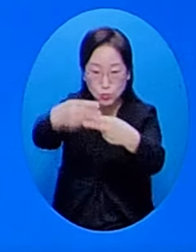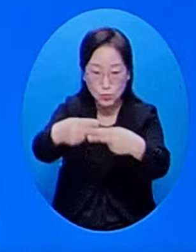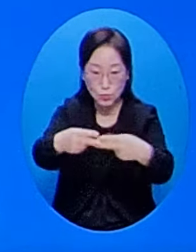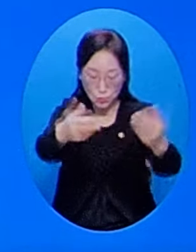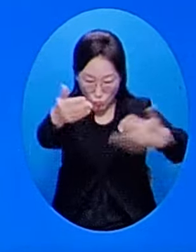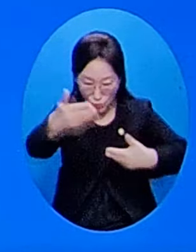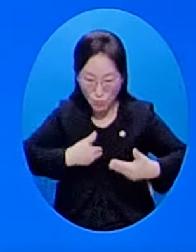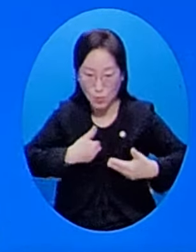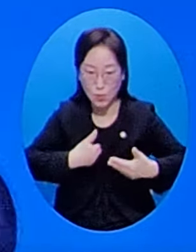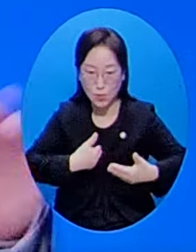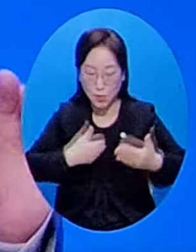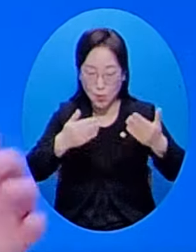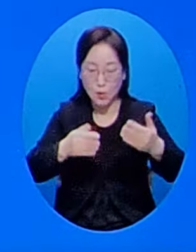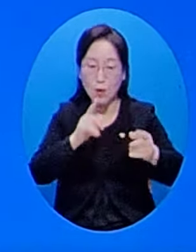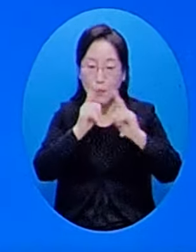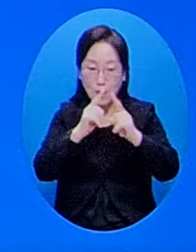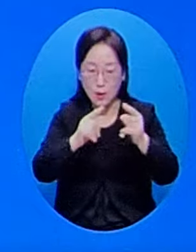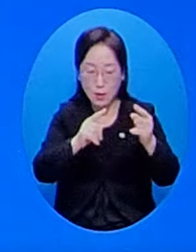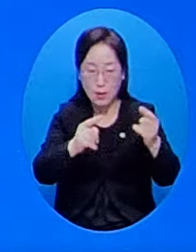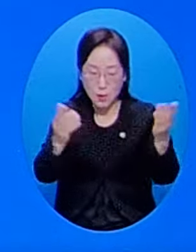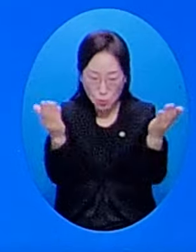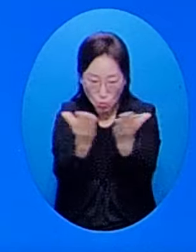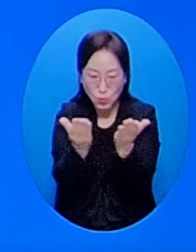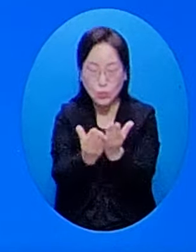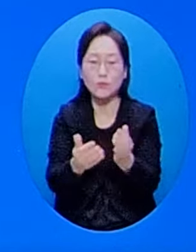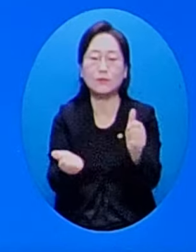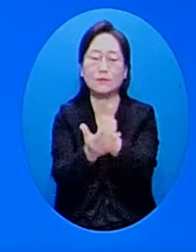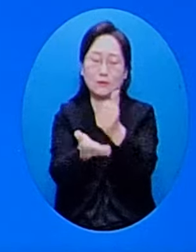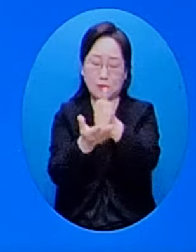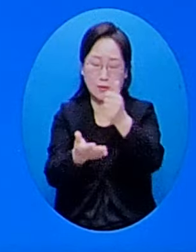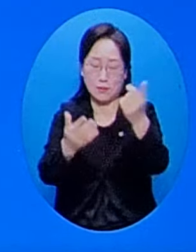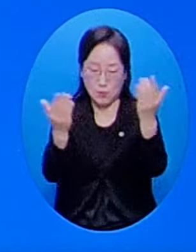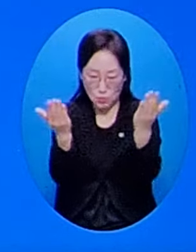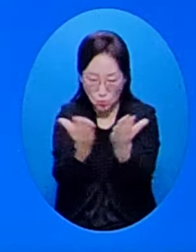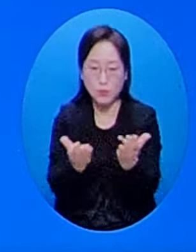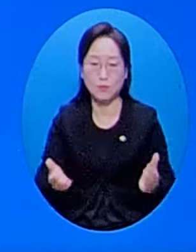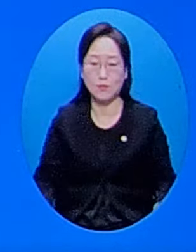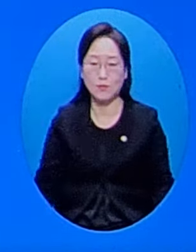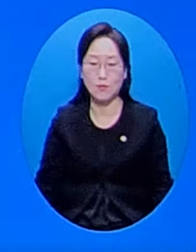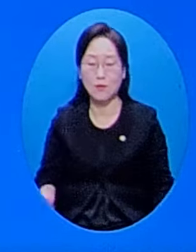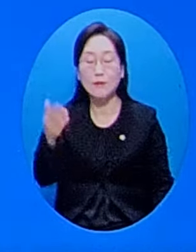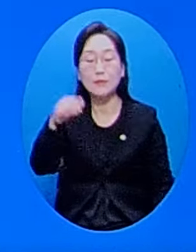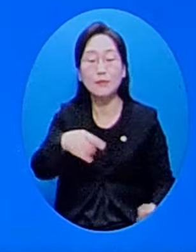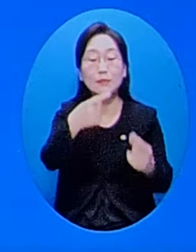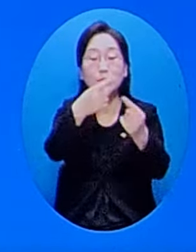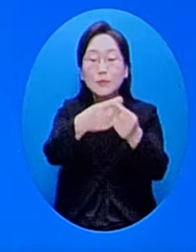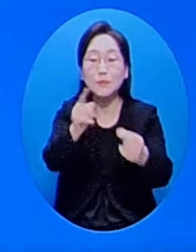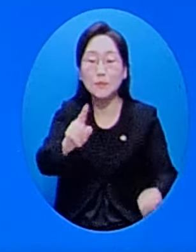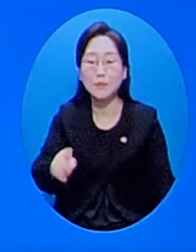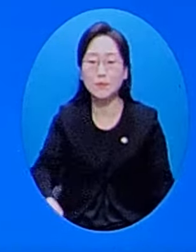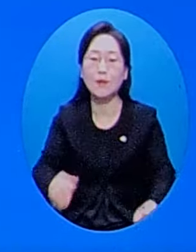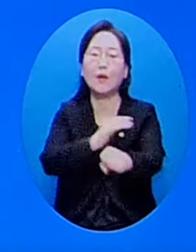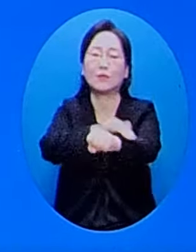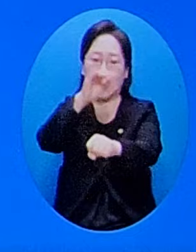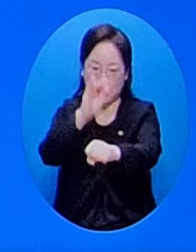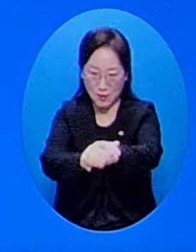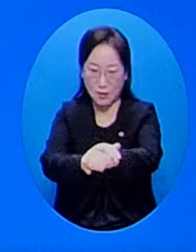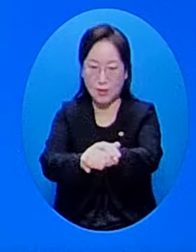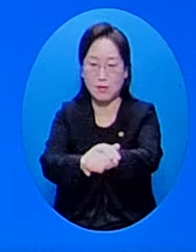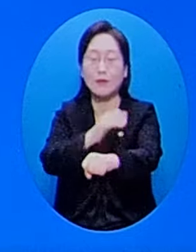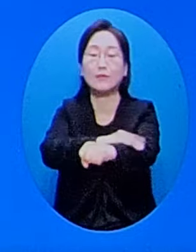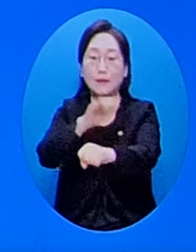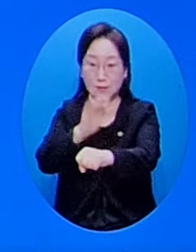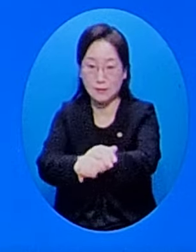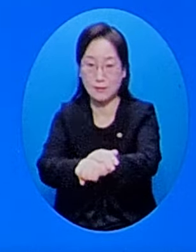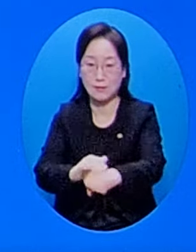뜰리지 않고 두 사람에게 한 칭찬이 똑같은데 그 칭찬의 첫 번째가 이렇게 시작됩니다. 잘했도다.